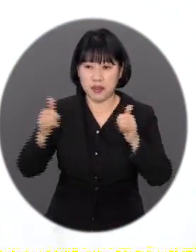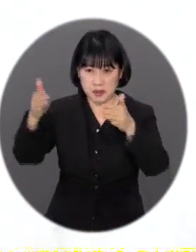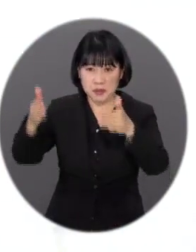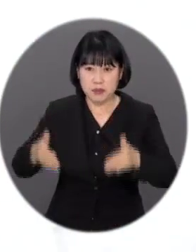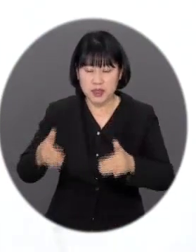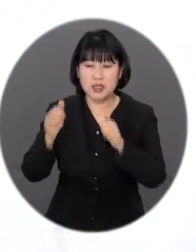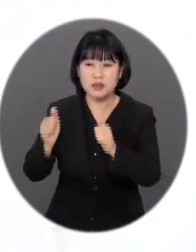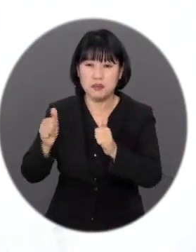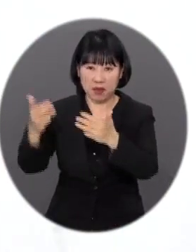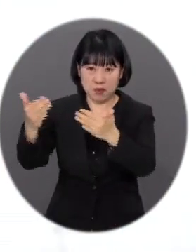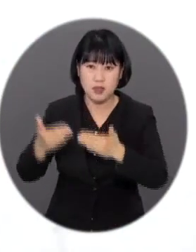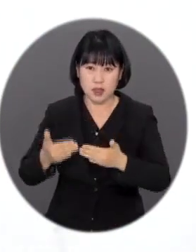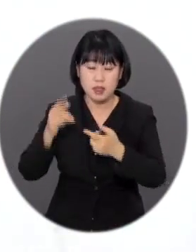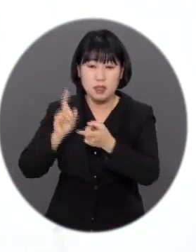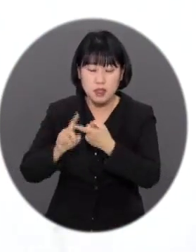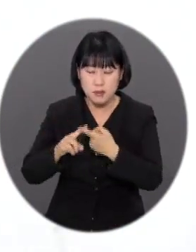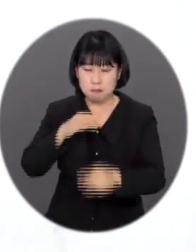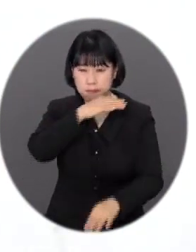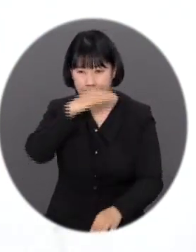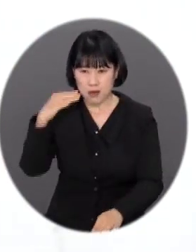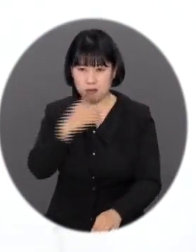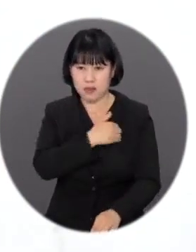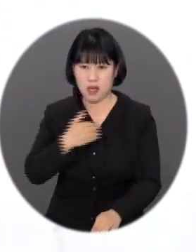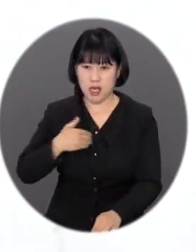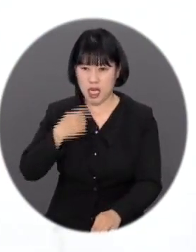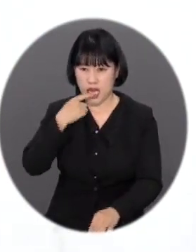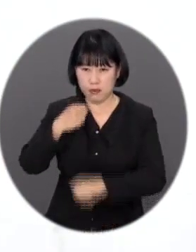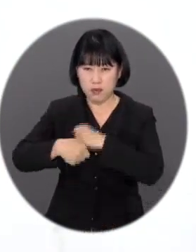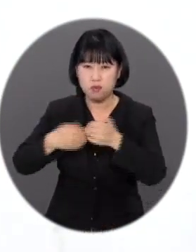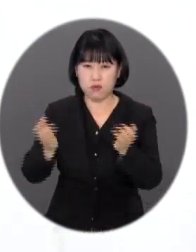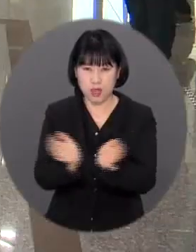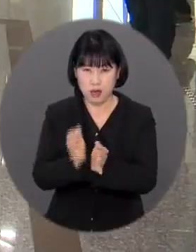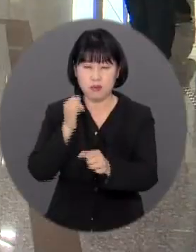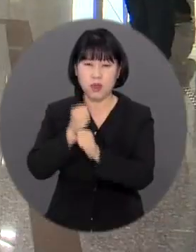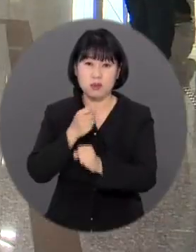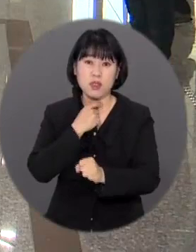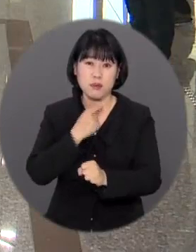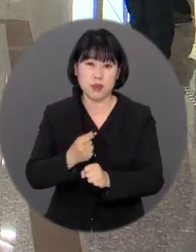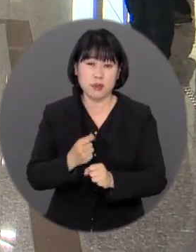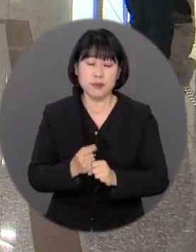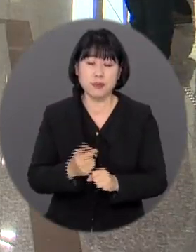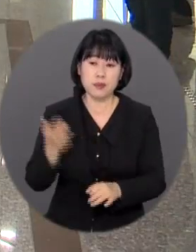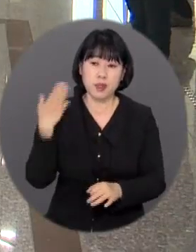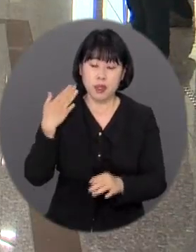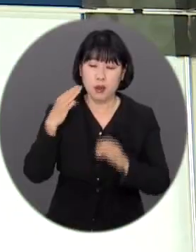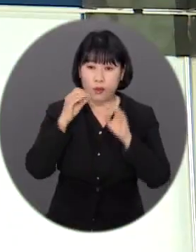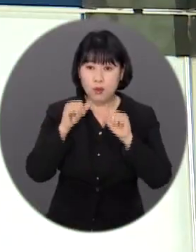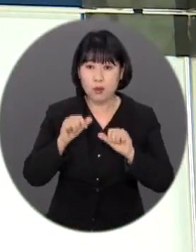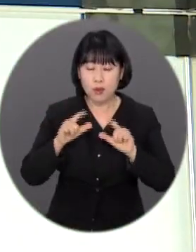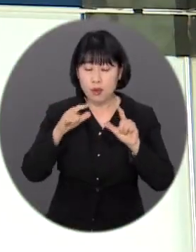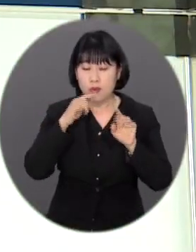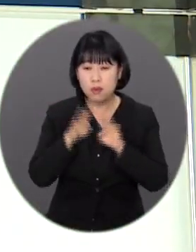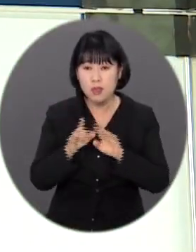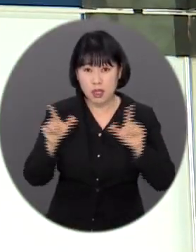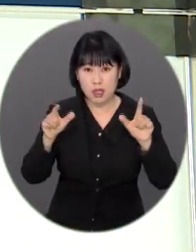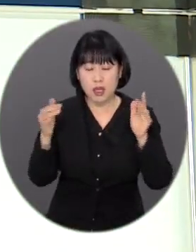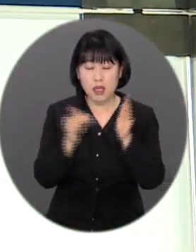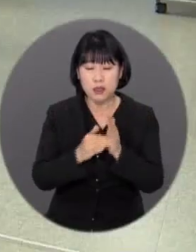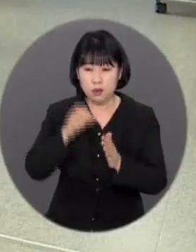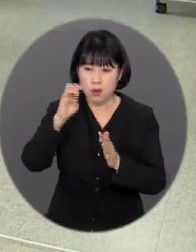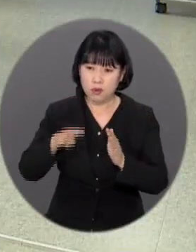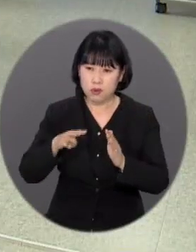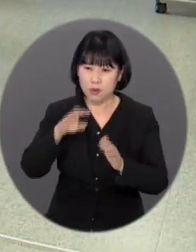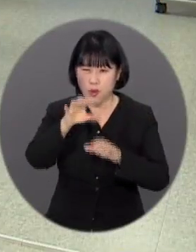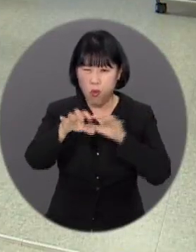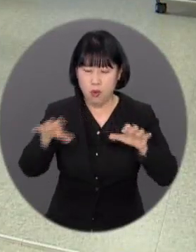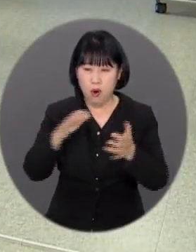통해 바르고 당당한 민주당을 세우겠습니다. 지난 주말까지 광주 전남 기초단체장 19곳에